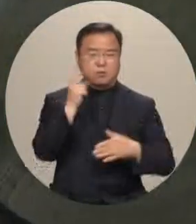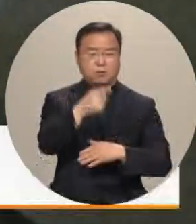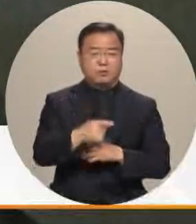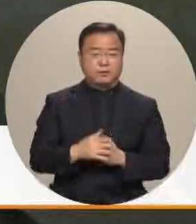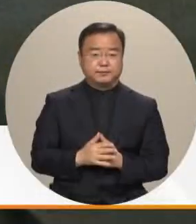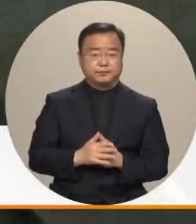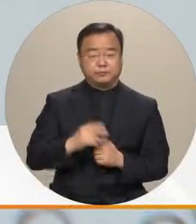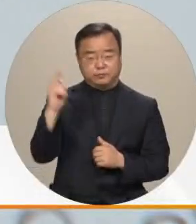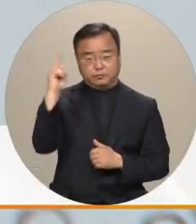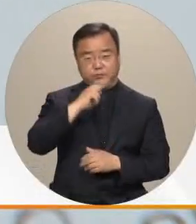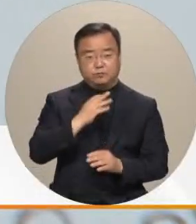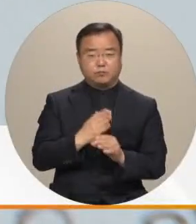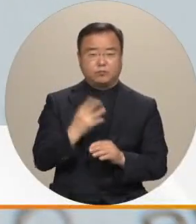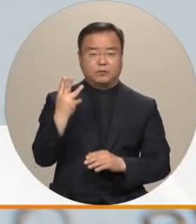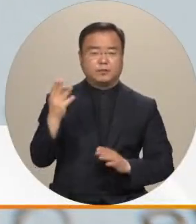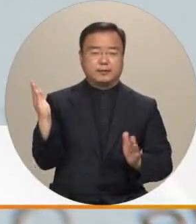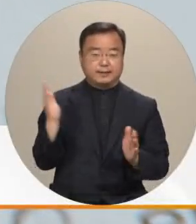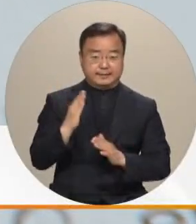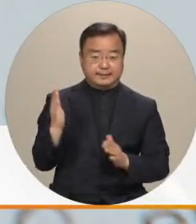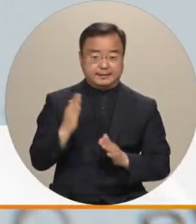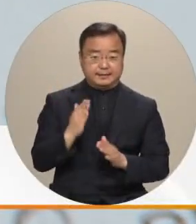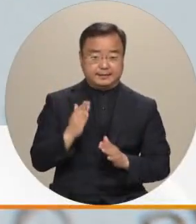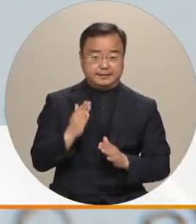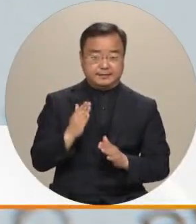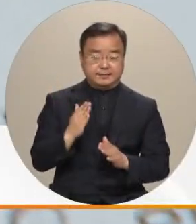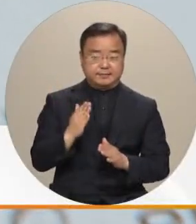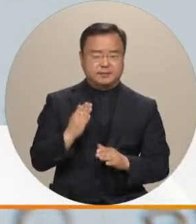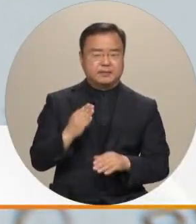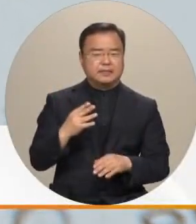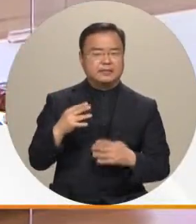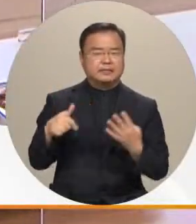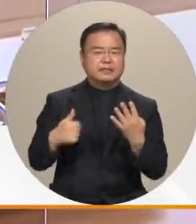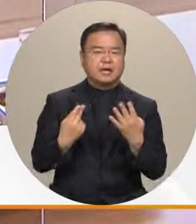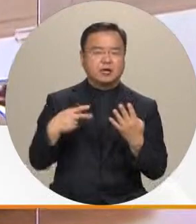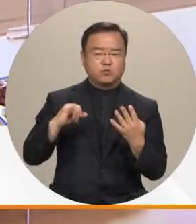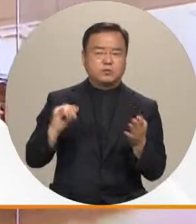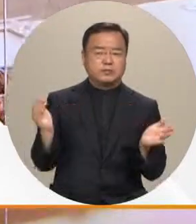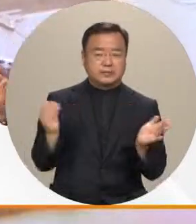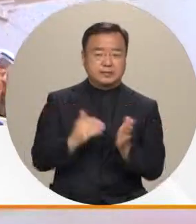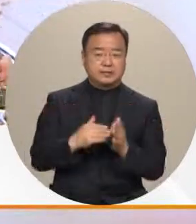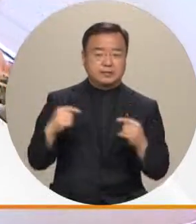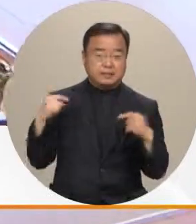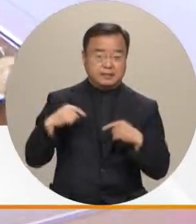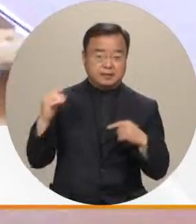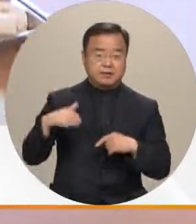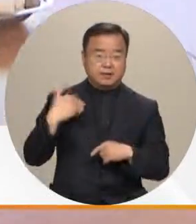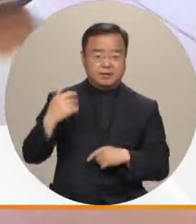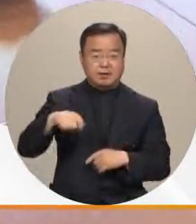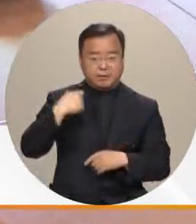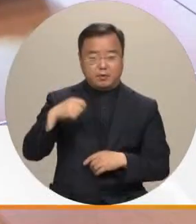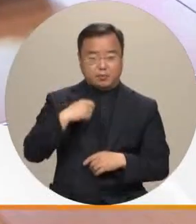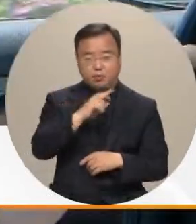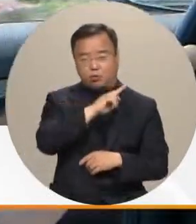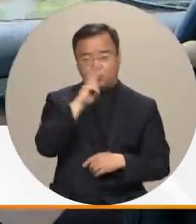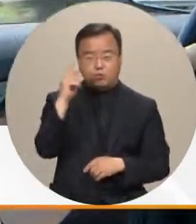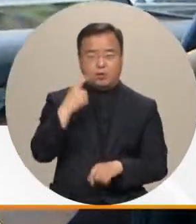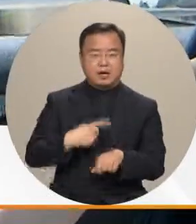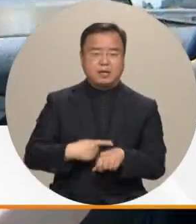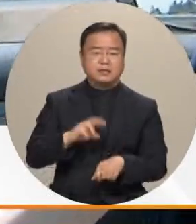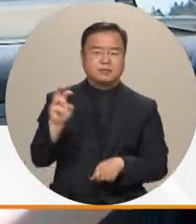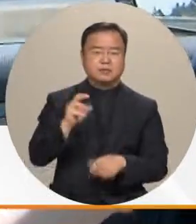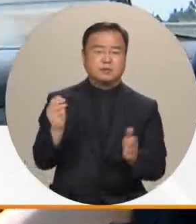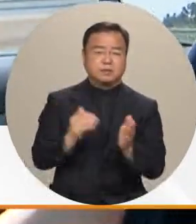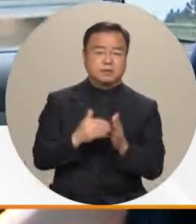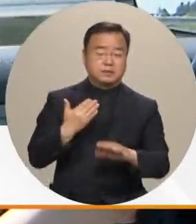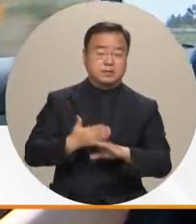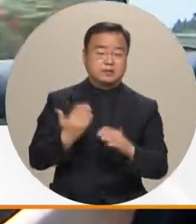오전에는 3명의 학생을 이제 4교시까지 상담을 한 후에 그 학교에서 급식을 먹고 또 오후에는 1시 반까지